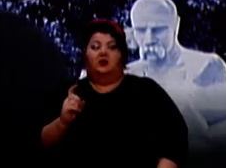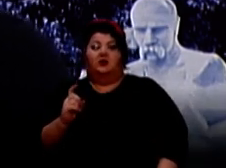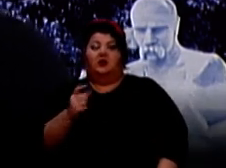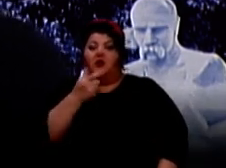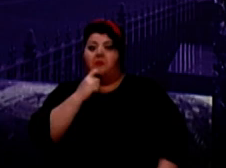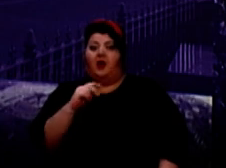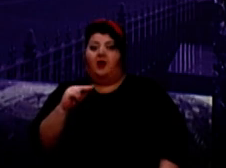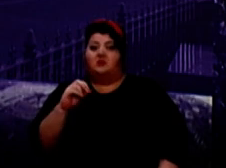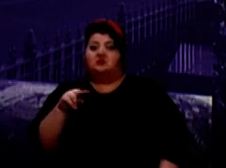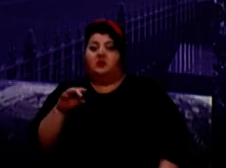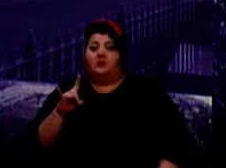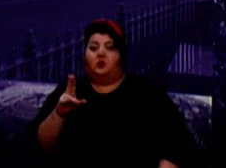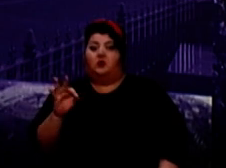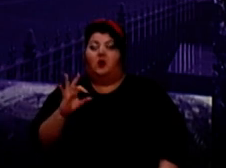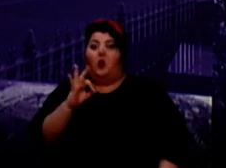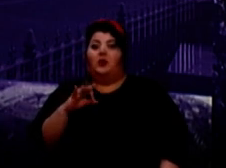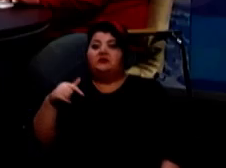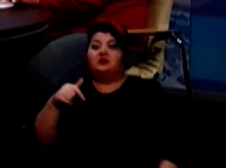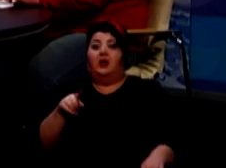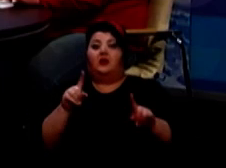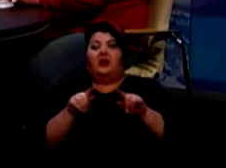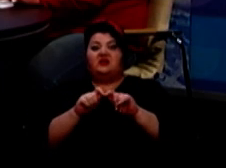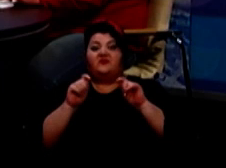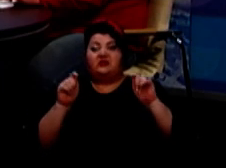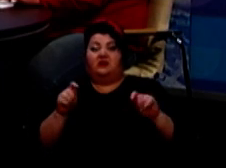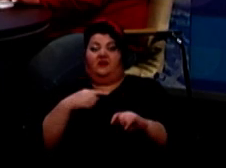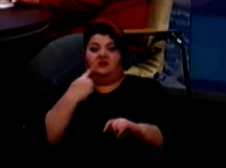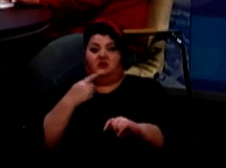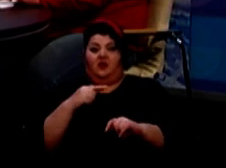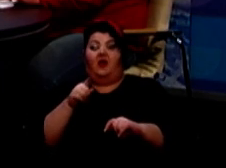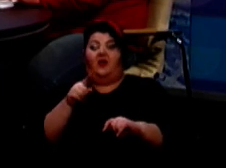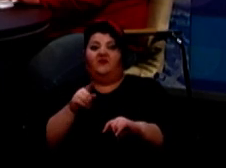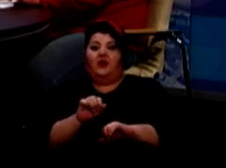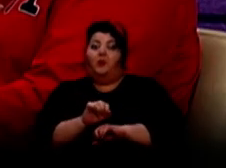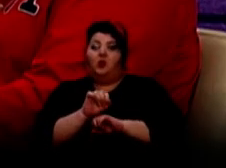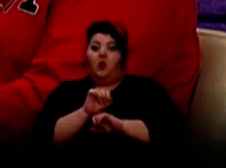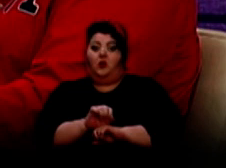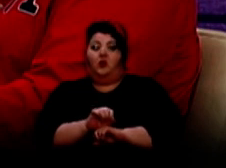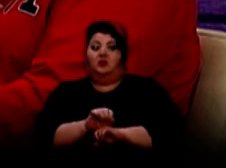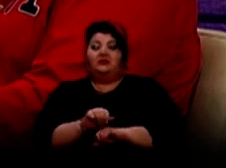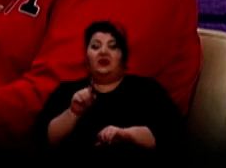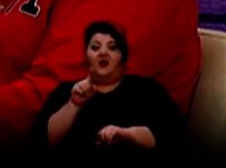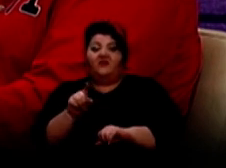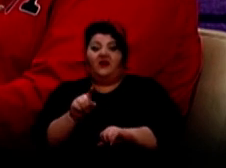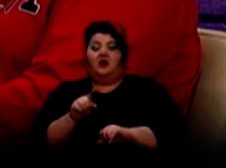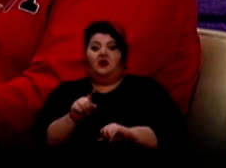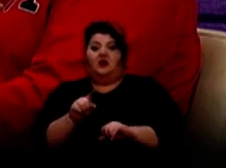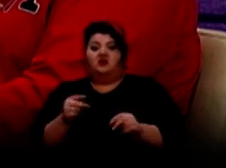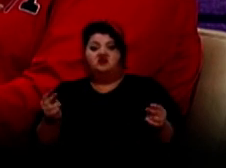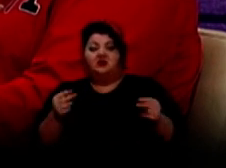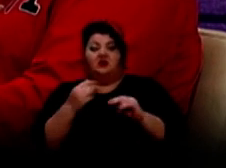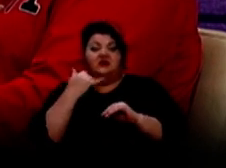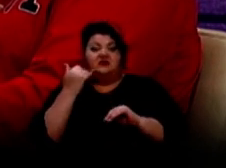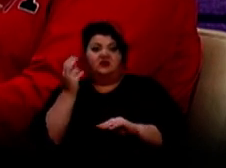пан Чепурко Олексій Григорович, теж відкрито заявив про те, що саме ви блокуєте, саме ви шантажуєте дзвінками